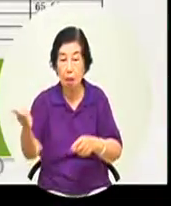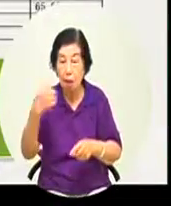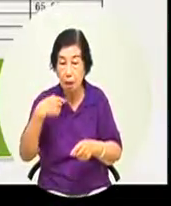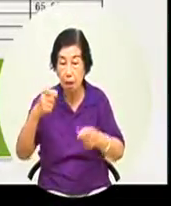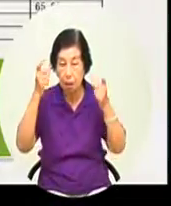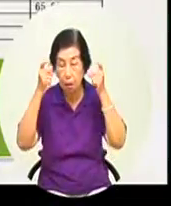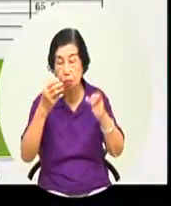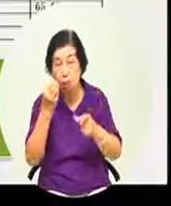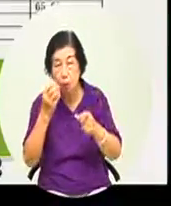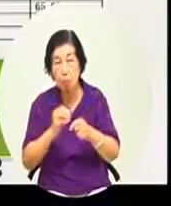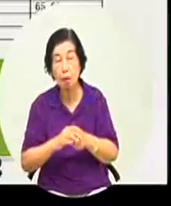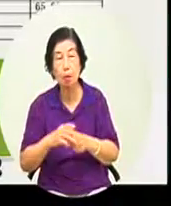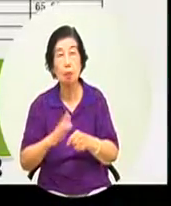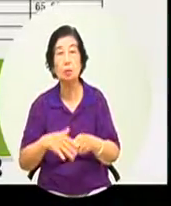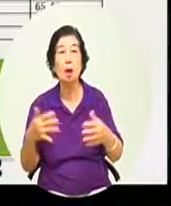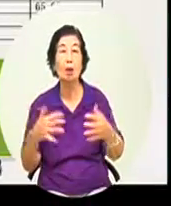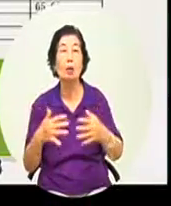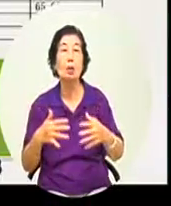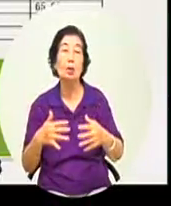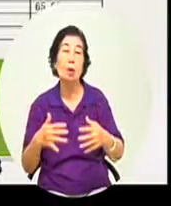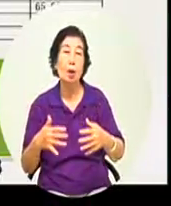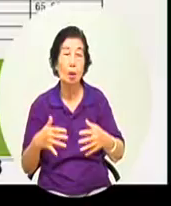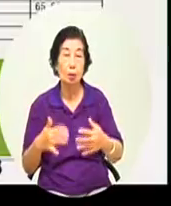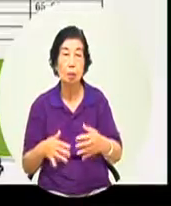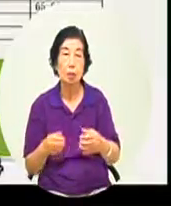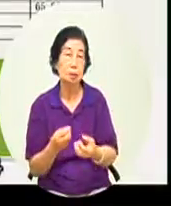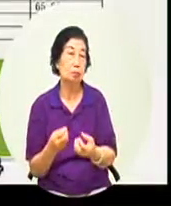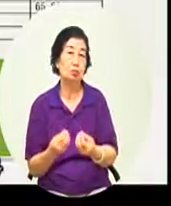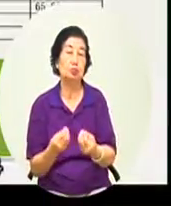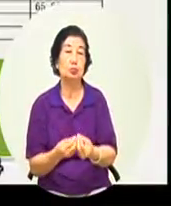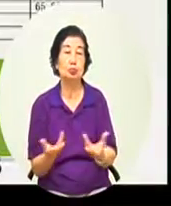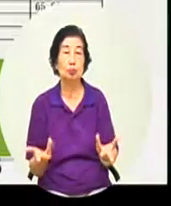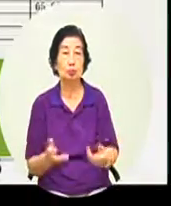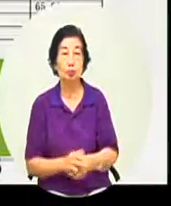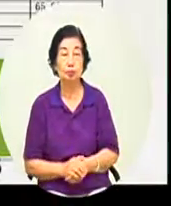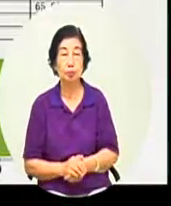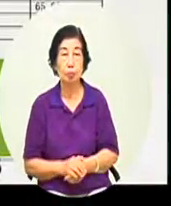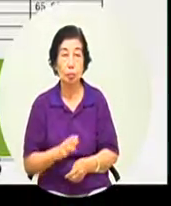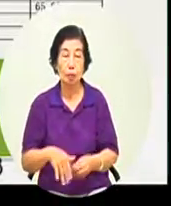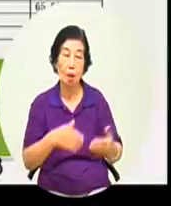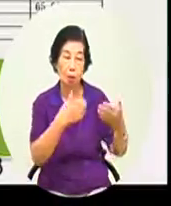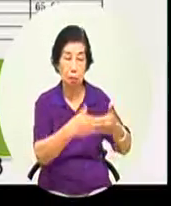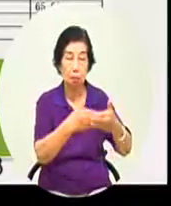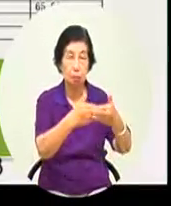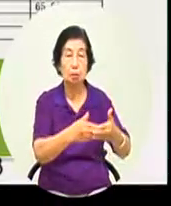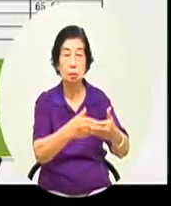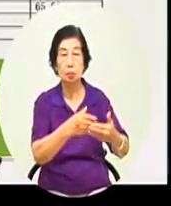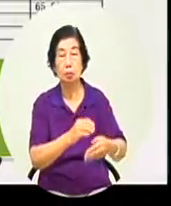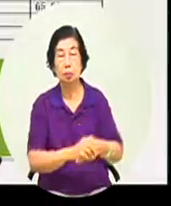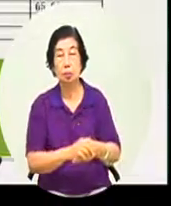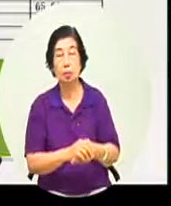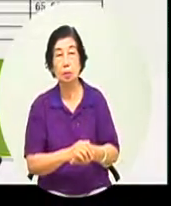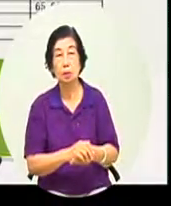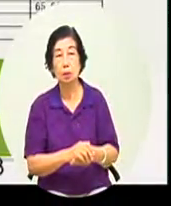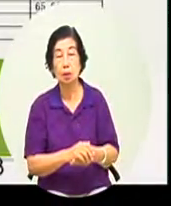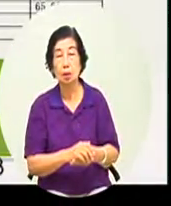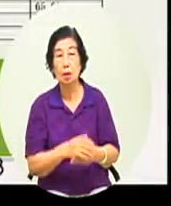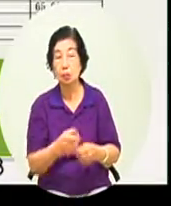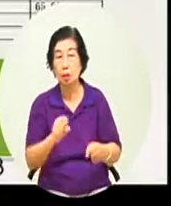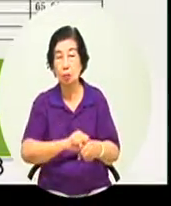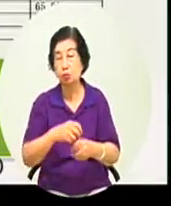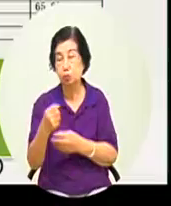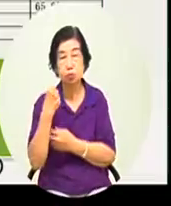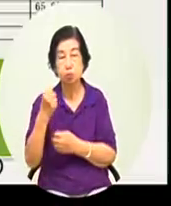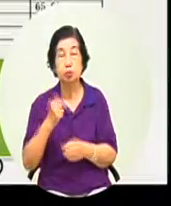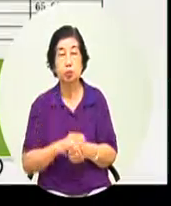客的部分呢，是不是我们看的政治的状况这样，陆客咱都不用加，就是不用再加强了吗？我